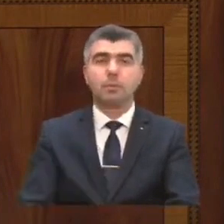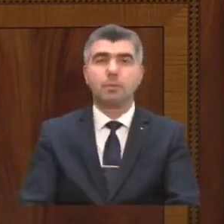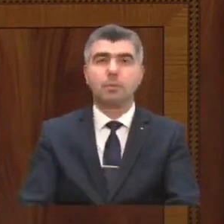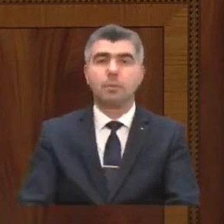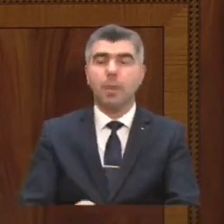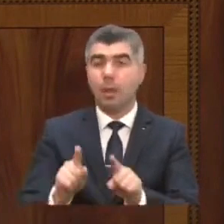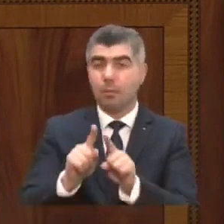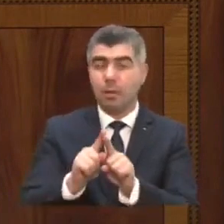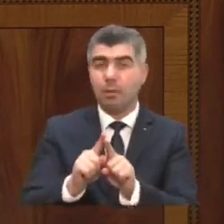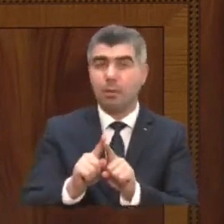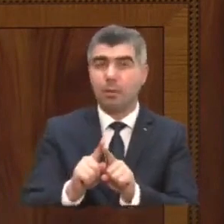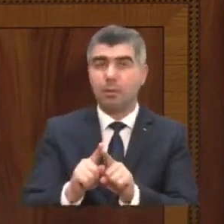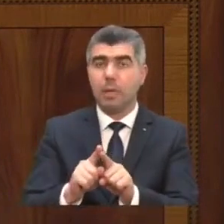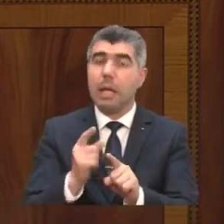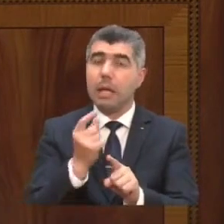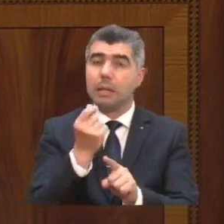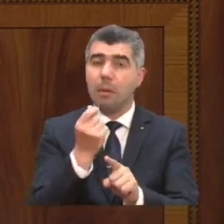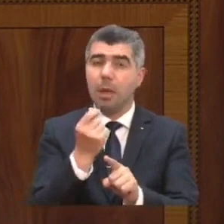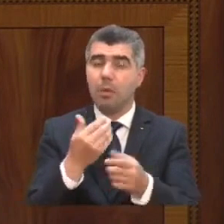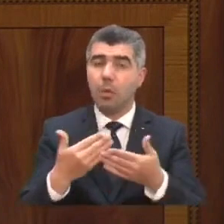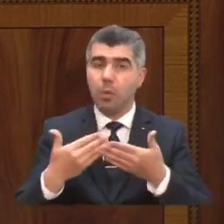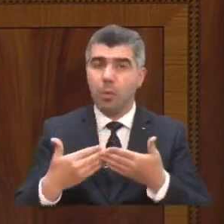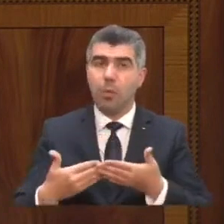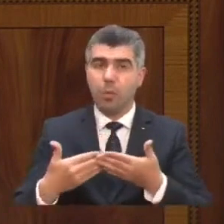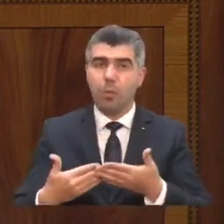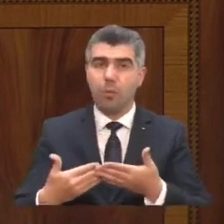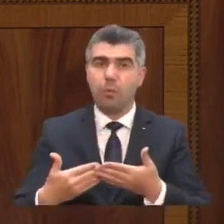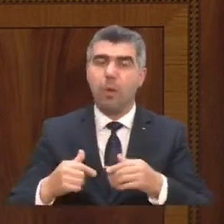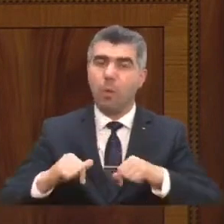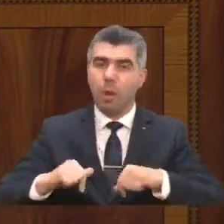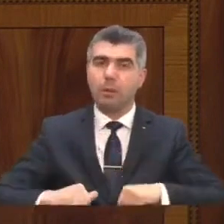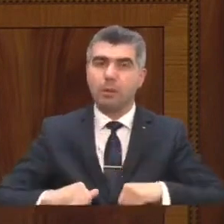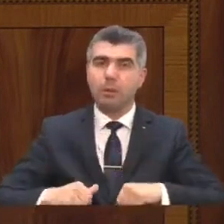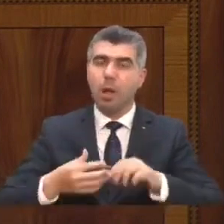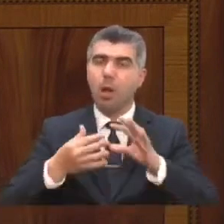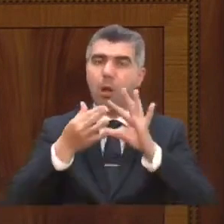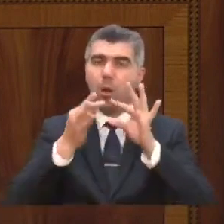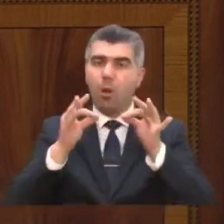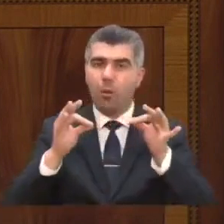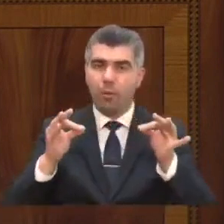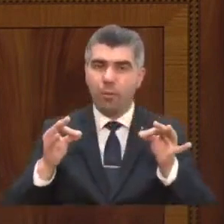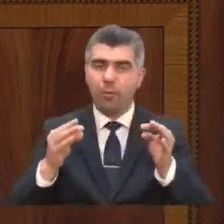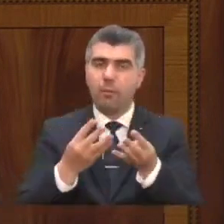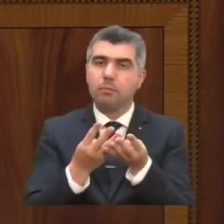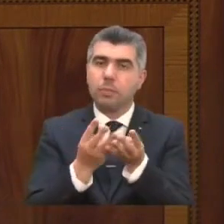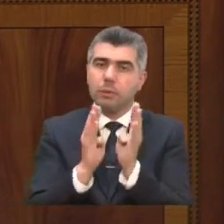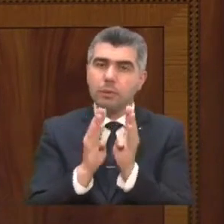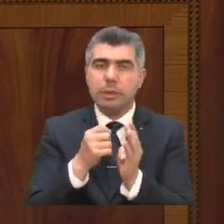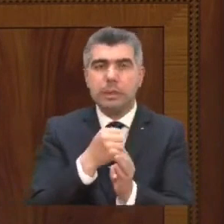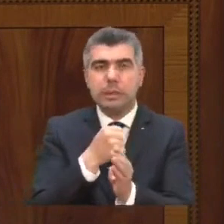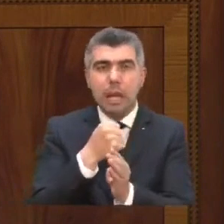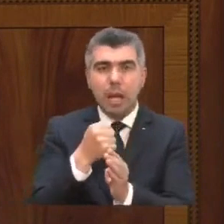وبانه الاثمنه اللي كاينه اليوم السيده الوزيره انا ما ندخلش في الديتا راه شرحت هذا الشيء في لا كونفيرونس دو بريس